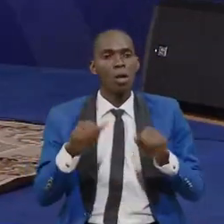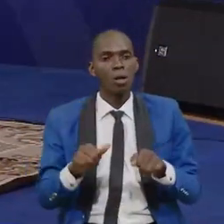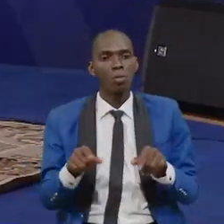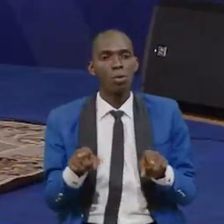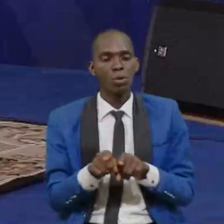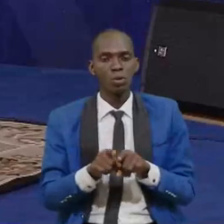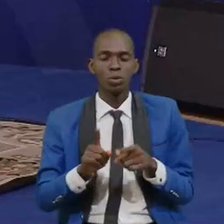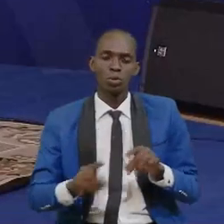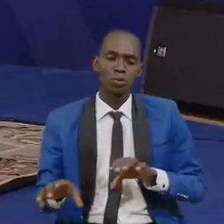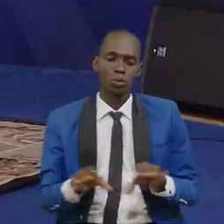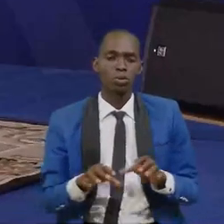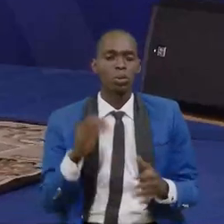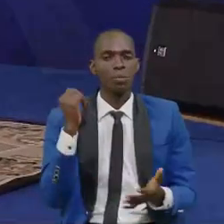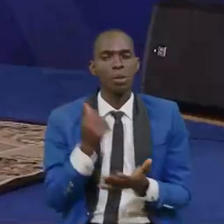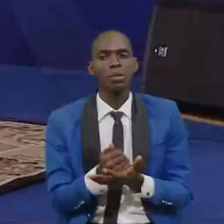l'accomplir.